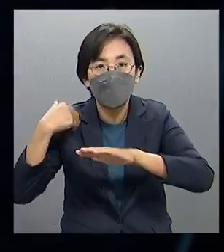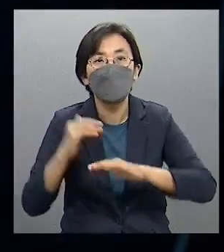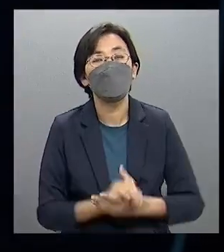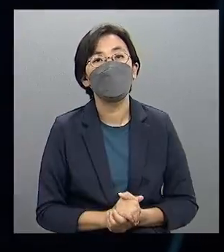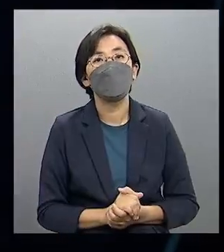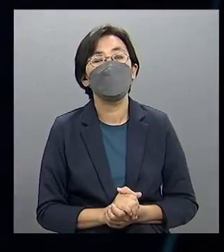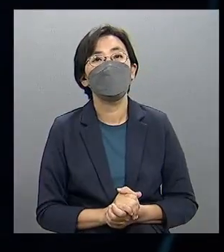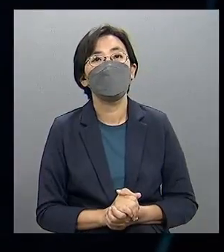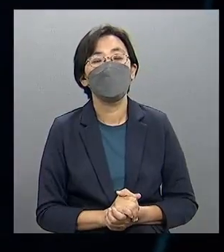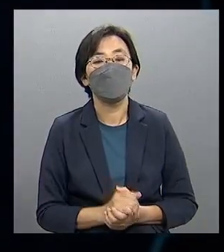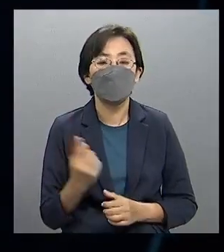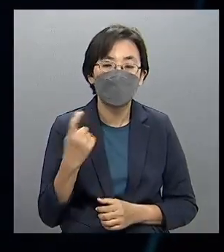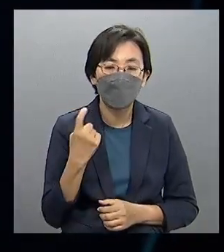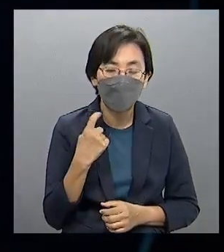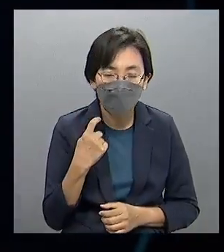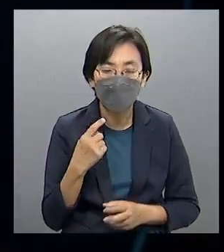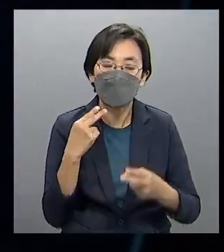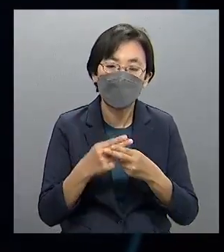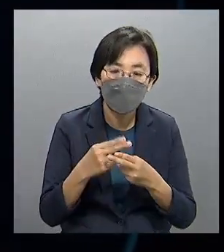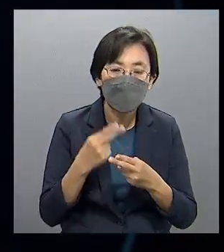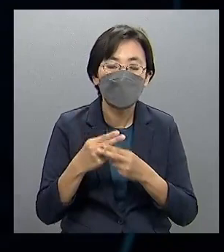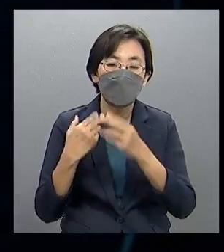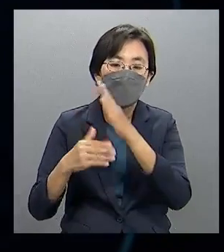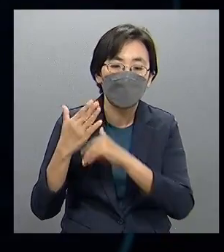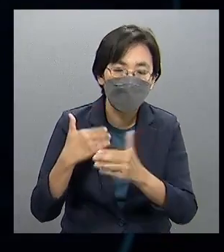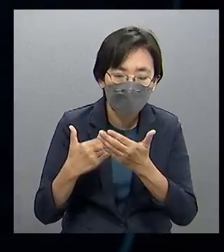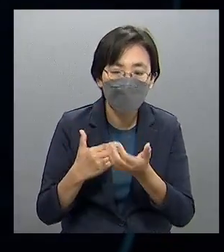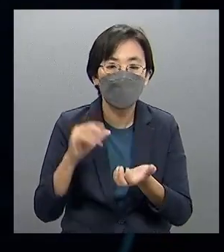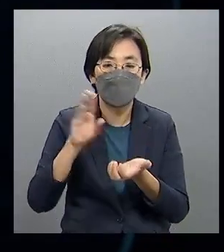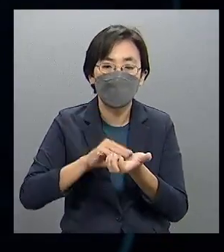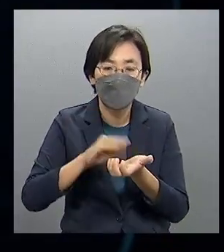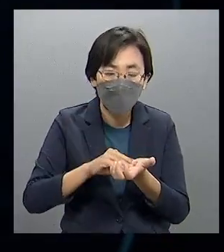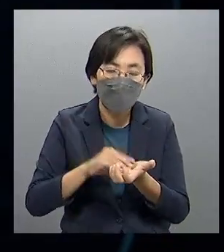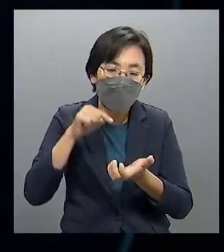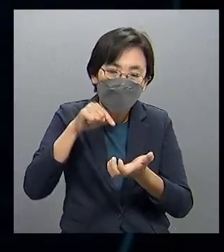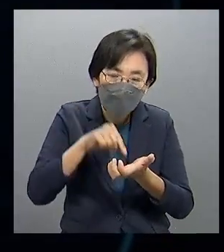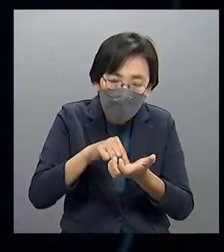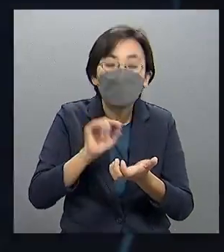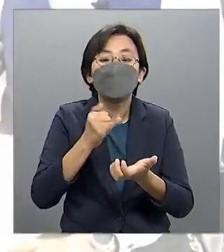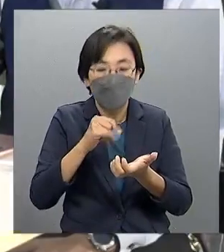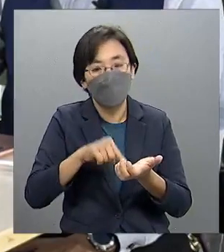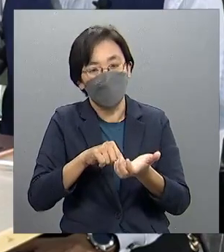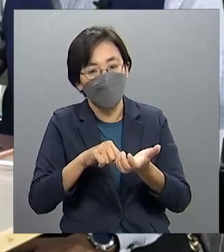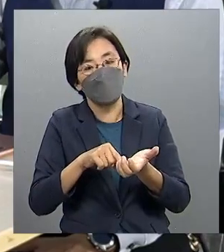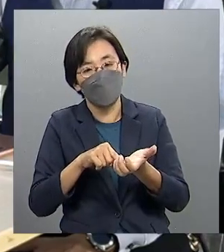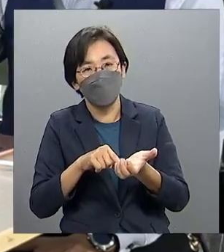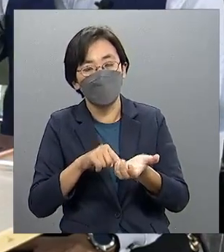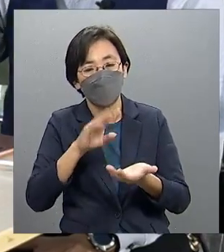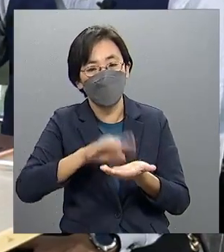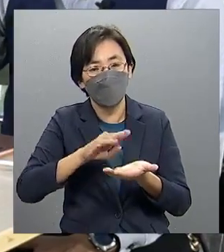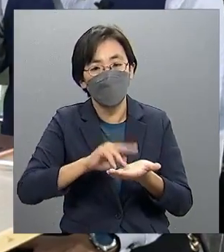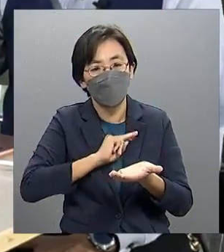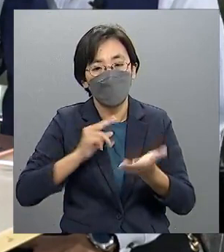ข้อมูลส่วนบุคคลหรือว่าหลอกให้เราติดตั้งโปรแกรมหรือว่าคลิกอะไรบางอย่างนะครับจะเป็นลักษณะแบบนั้นแต่ว่าลำพังที่